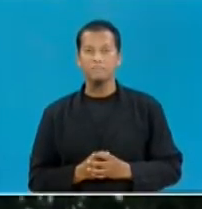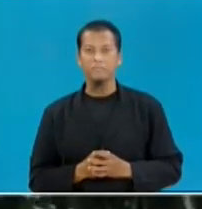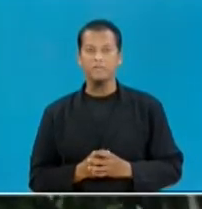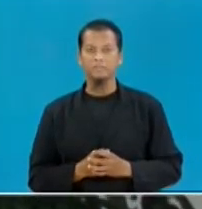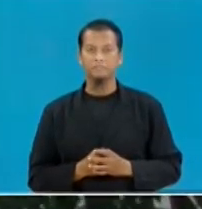Ok Google